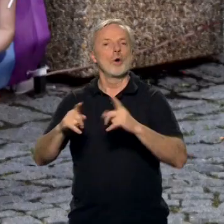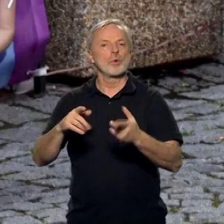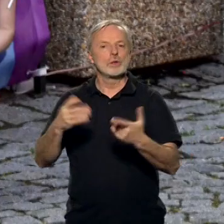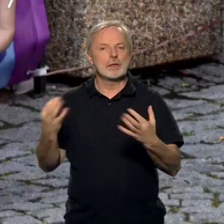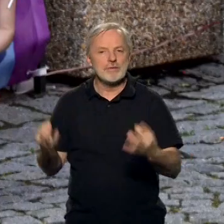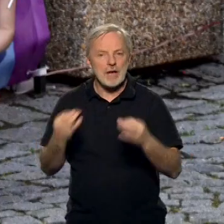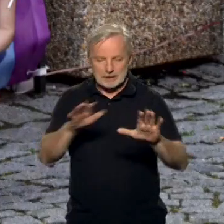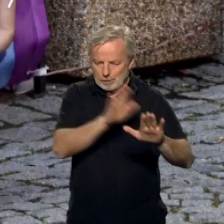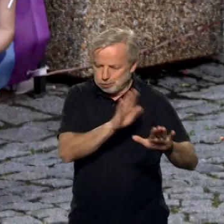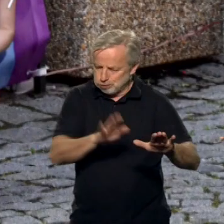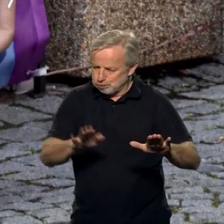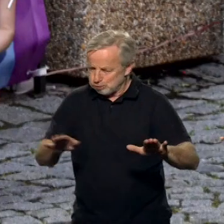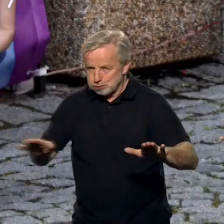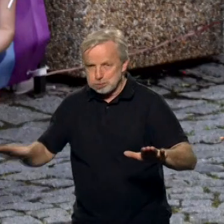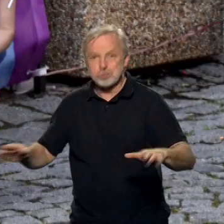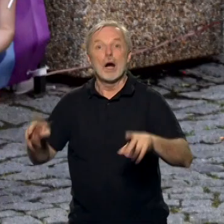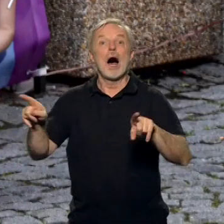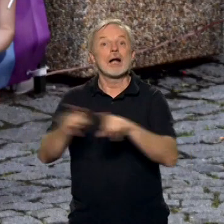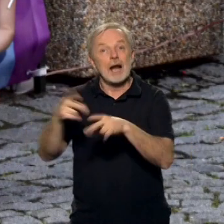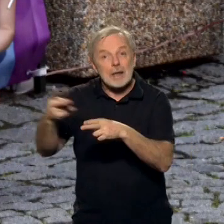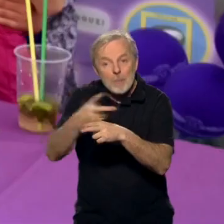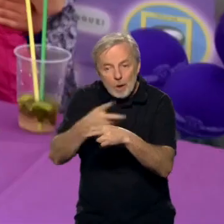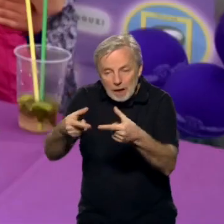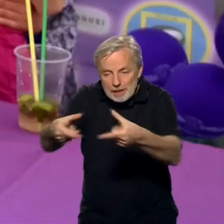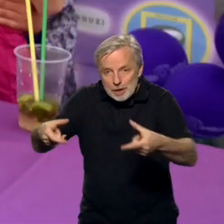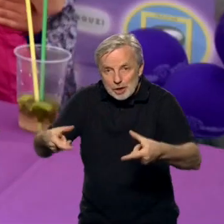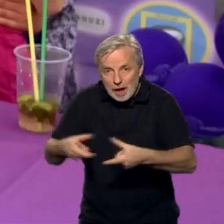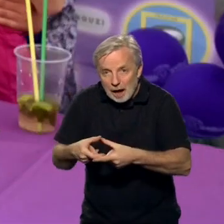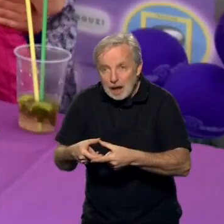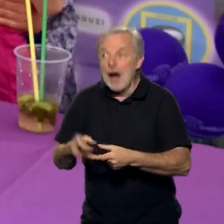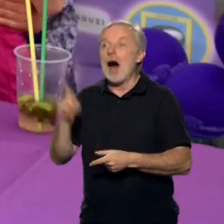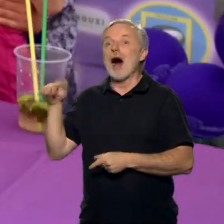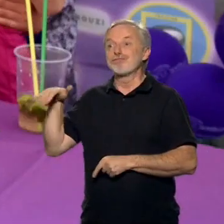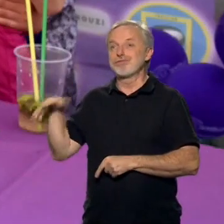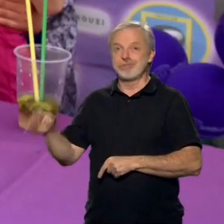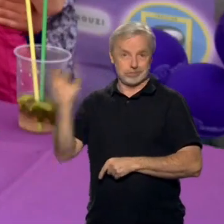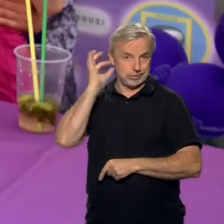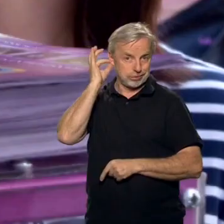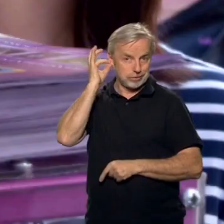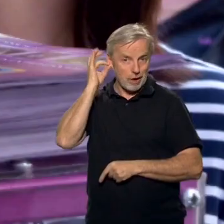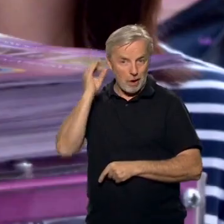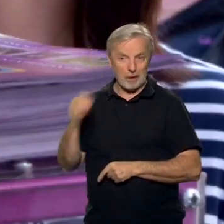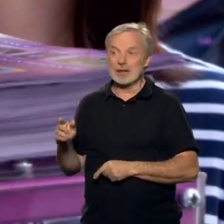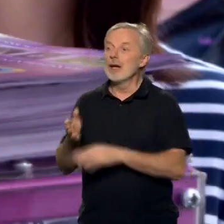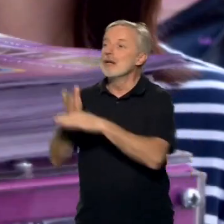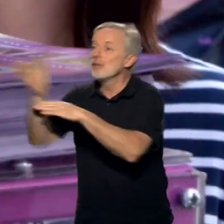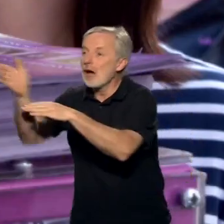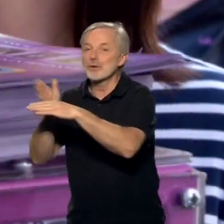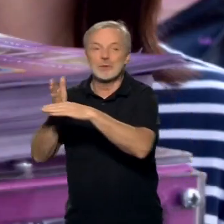materiály, máme tam své kasičky, u stánku máme hostesky, které vlastně